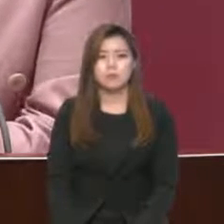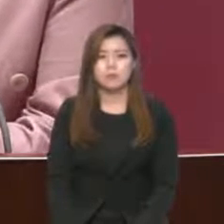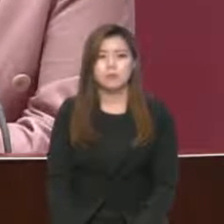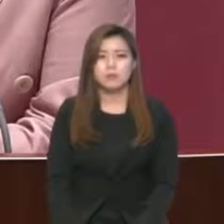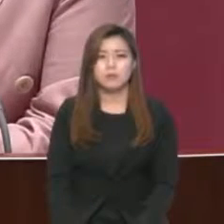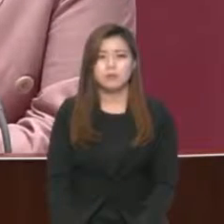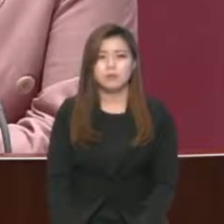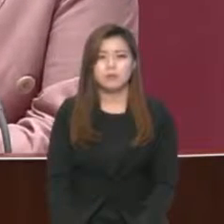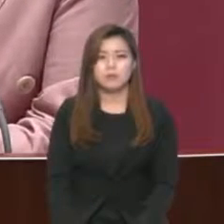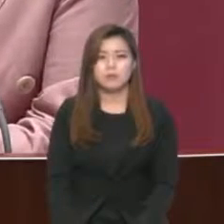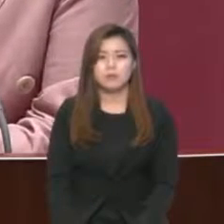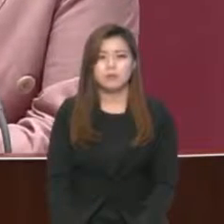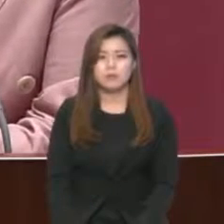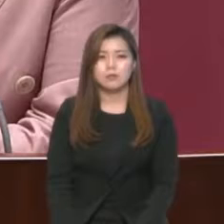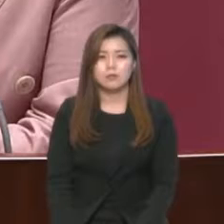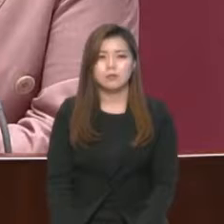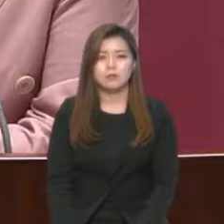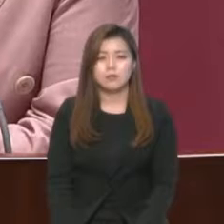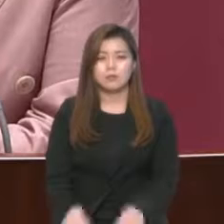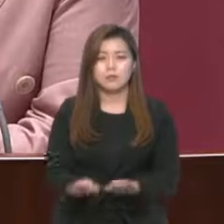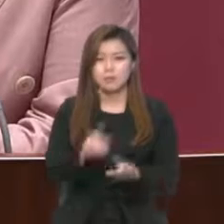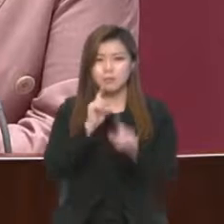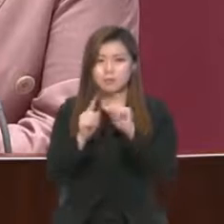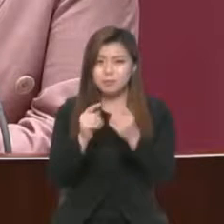그것도 제가 여기서